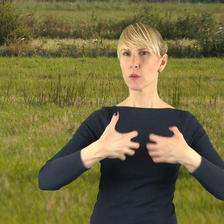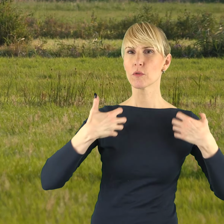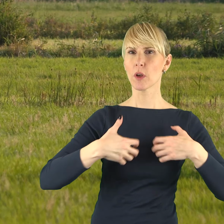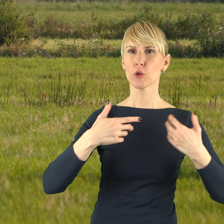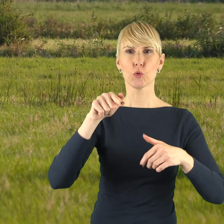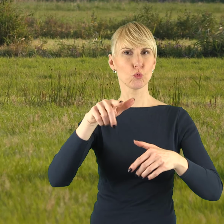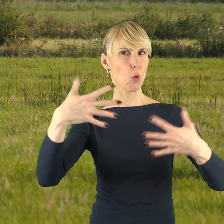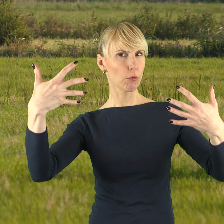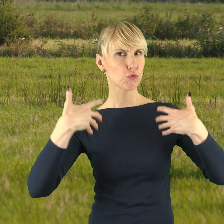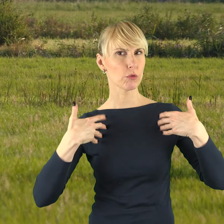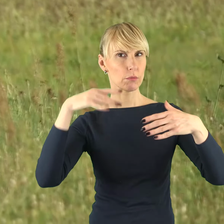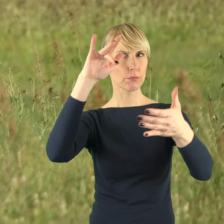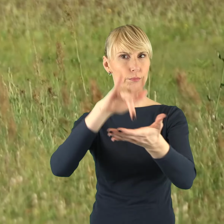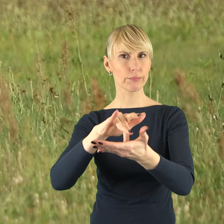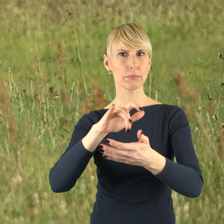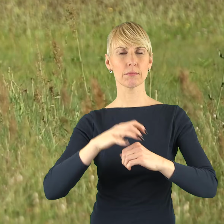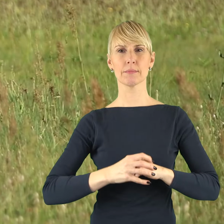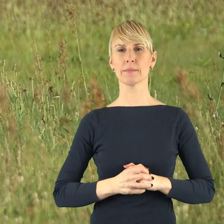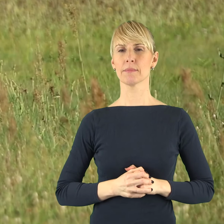zwierząt żyjących na tym obszarze.